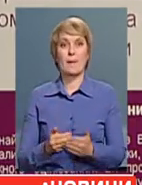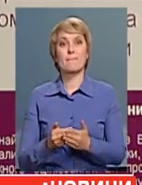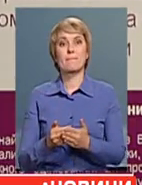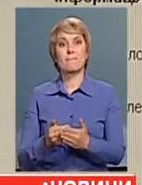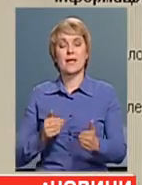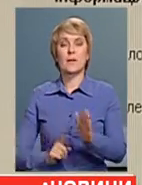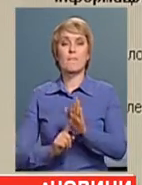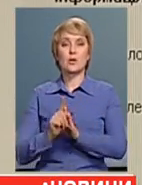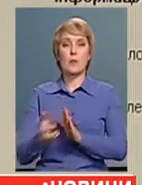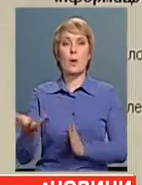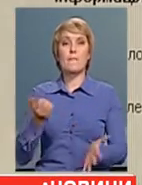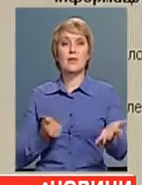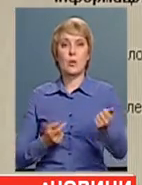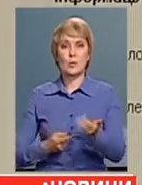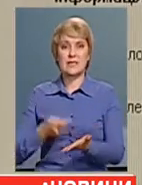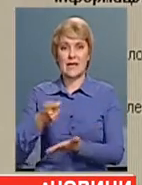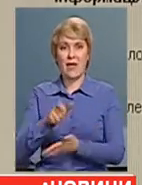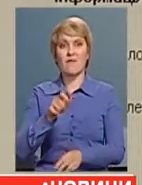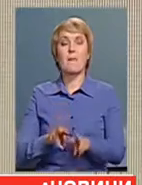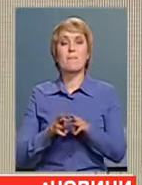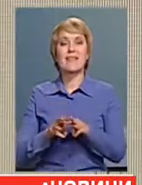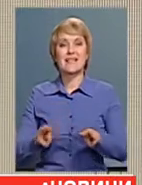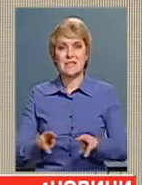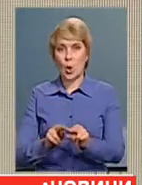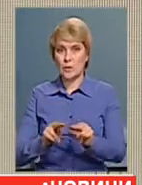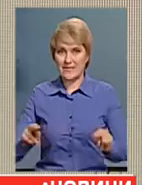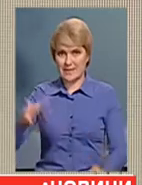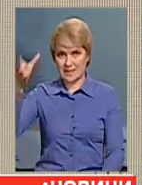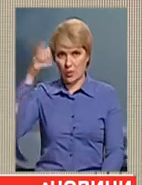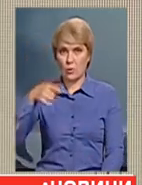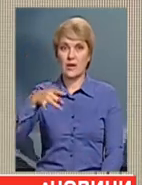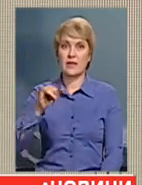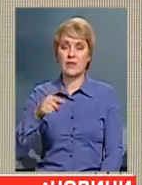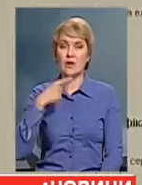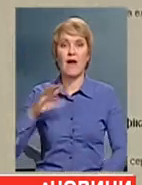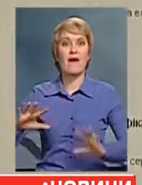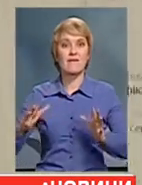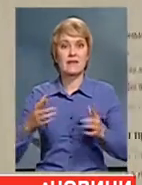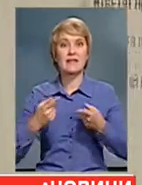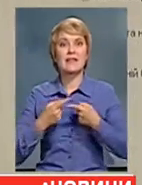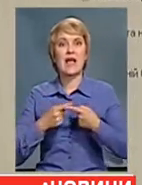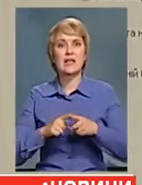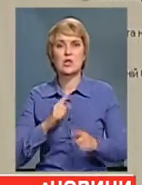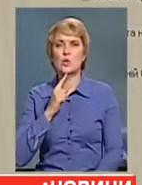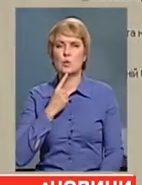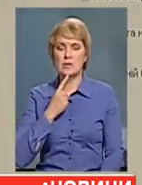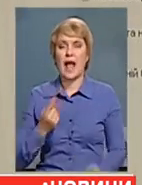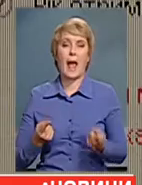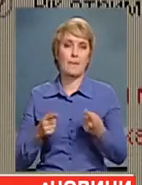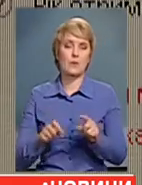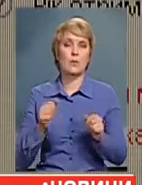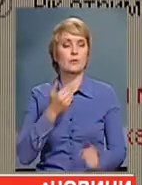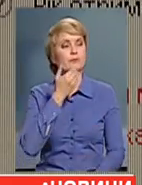п'ятницю міністр освіти та науки Лілія Гриневич запевнила, у разі виникнення технічних труднощів абітурієнти можуть звернутися